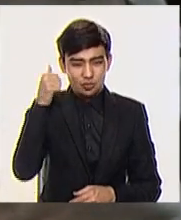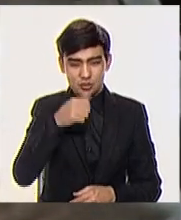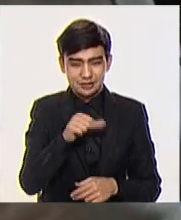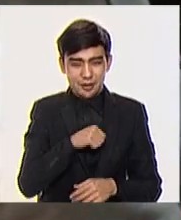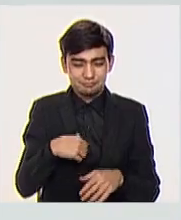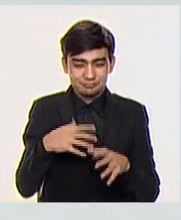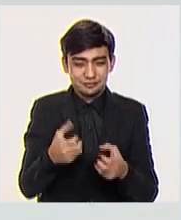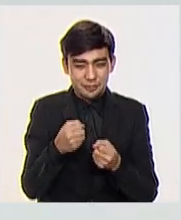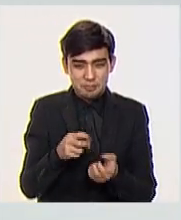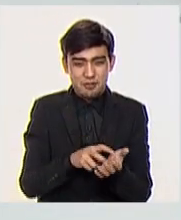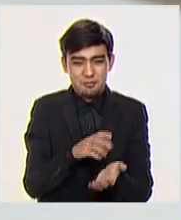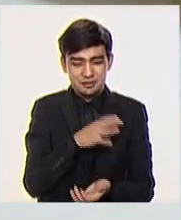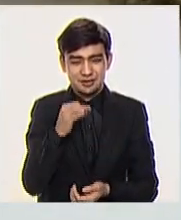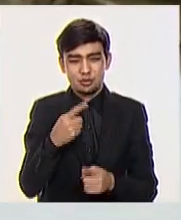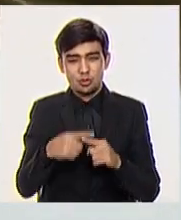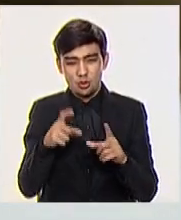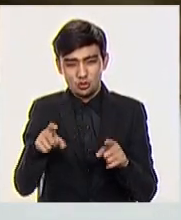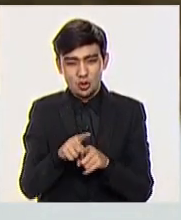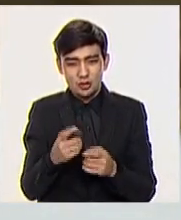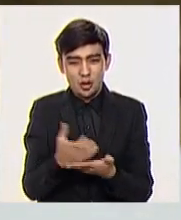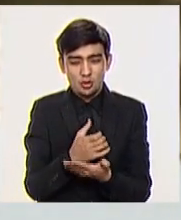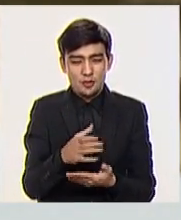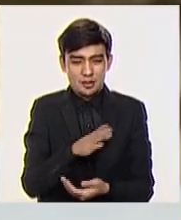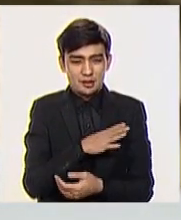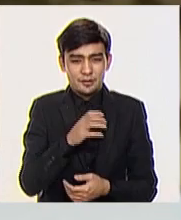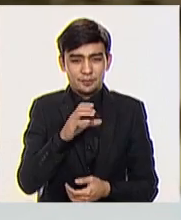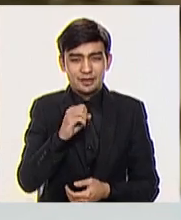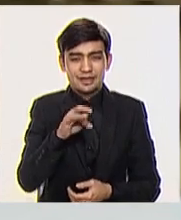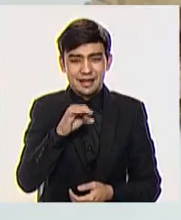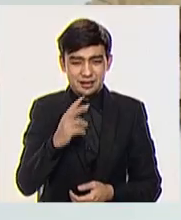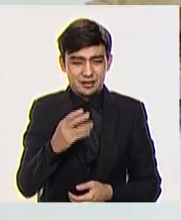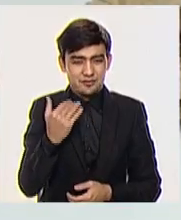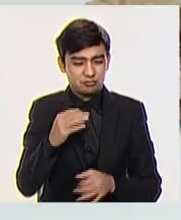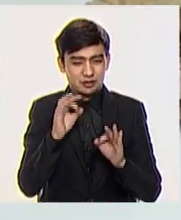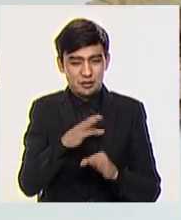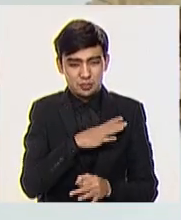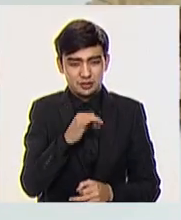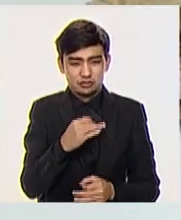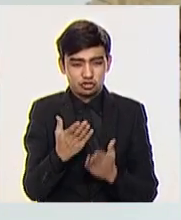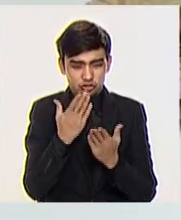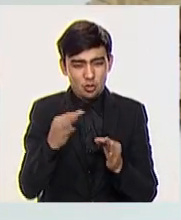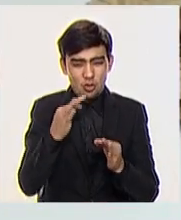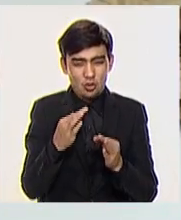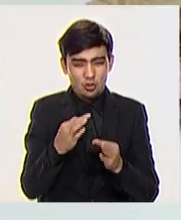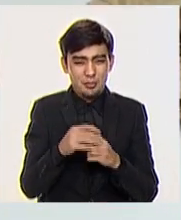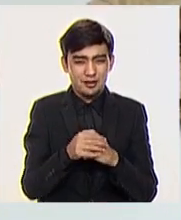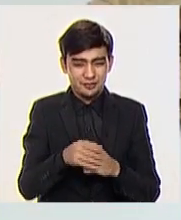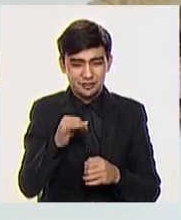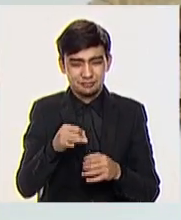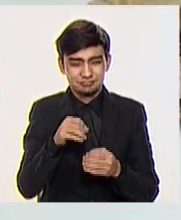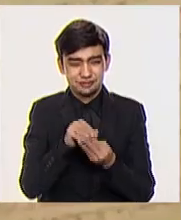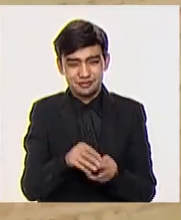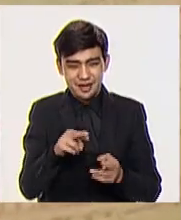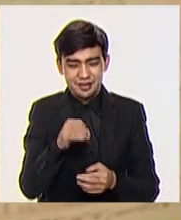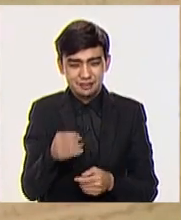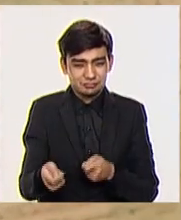другие сельчане. Недавно о находке рассказали уроженцу села Серику Абдыжами. Он организовал чтение молитвы над захоронением и